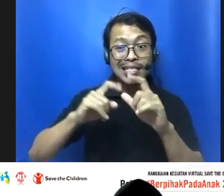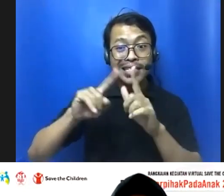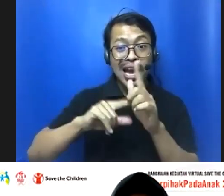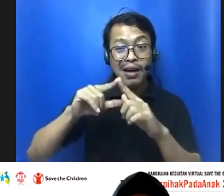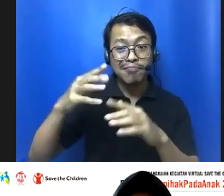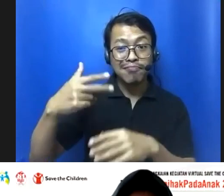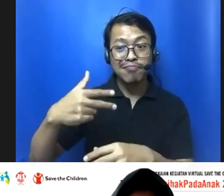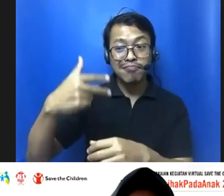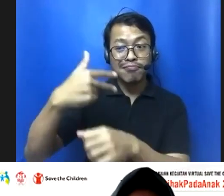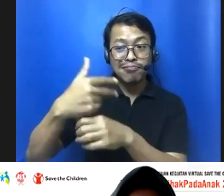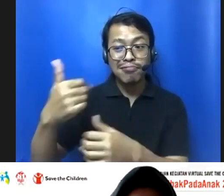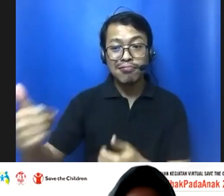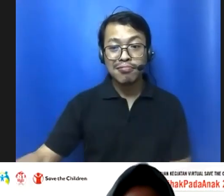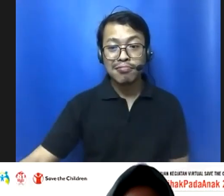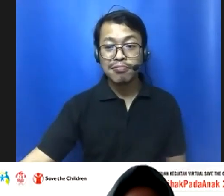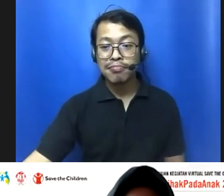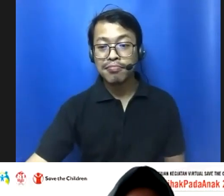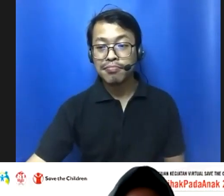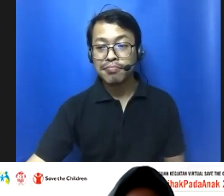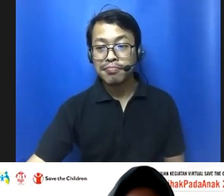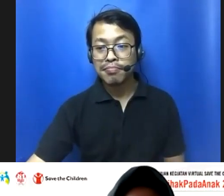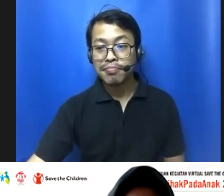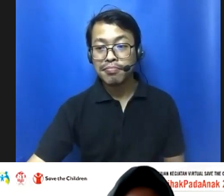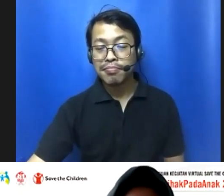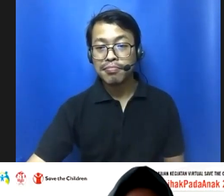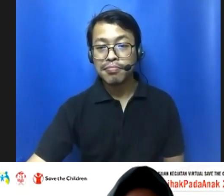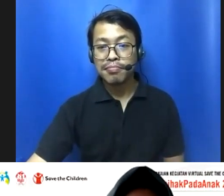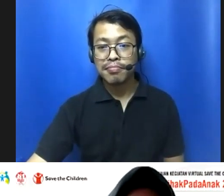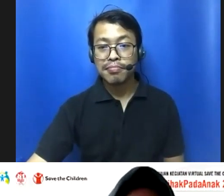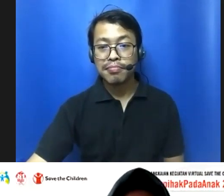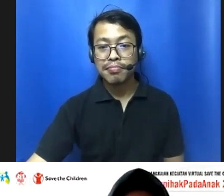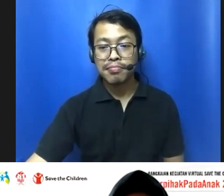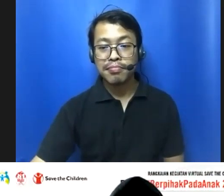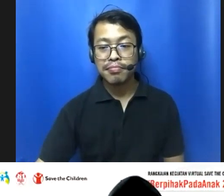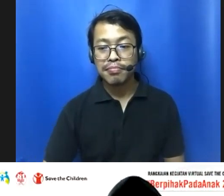ini. Oke, kita tunggu sebentar.